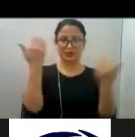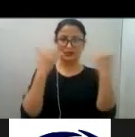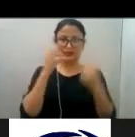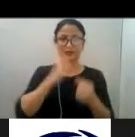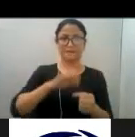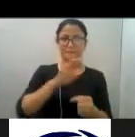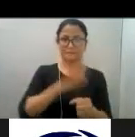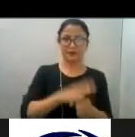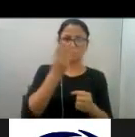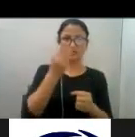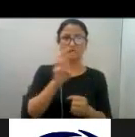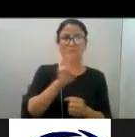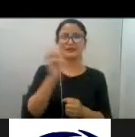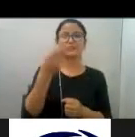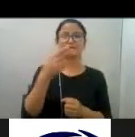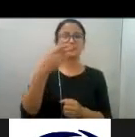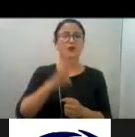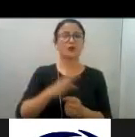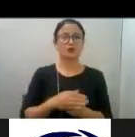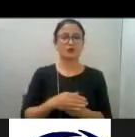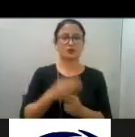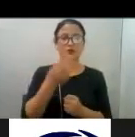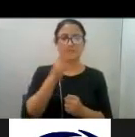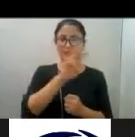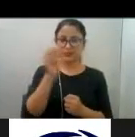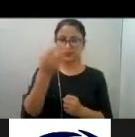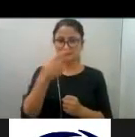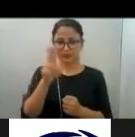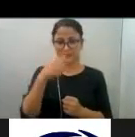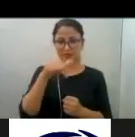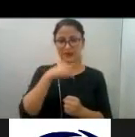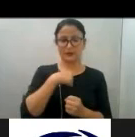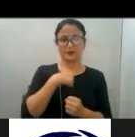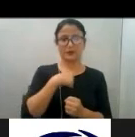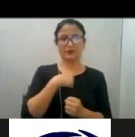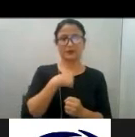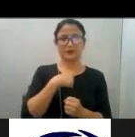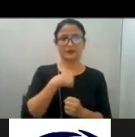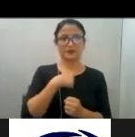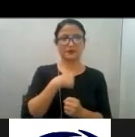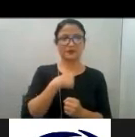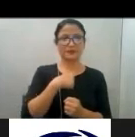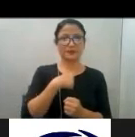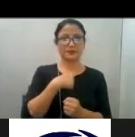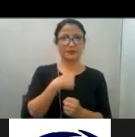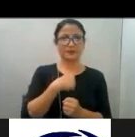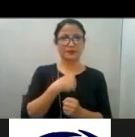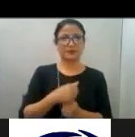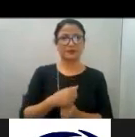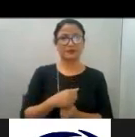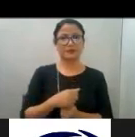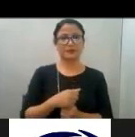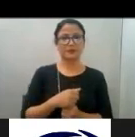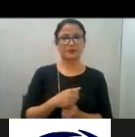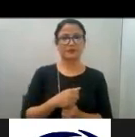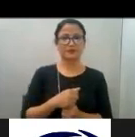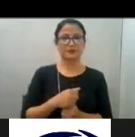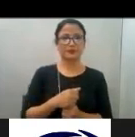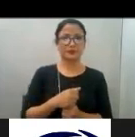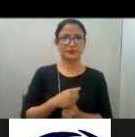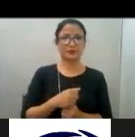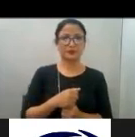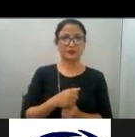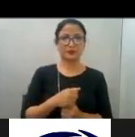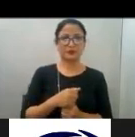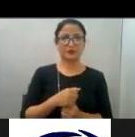सङ्ख्या 300 हुनुहुन्छ र 300 चाहिँ हामीले एकदम अब ह्यान्डम